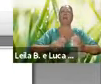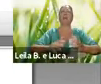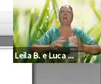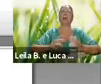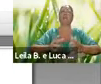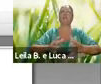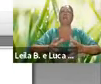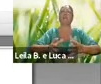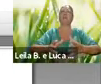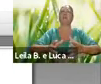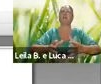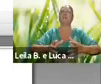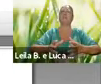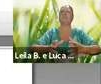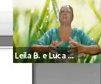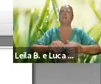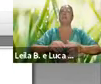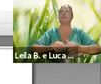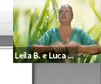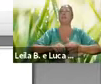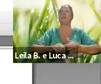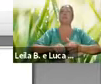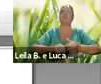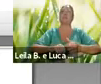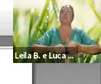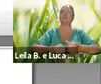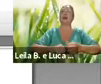come all'acqua a un recipiente.